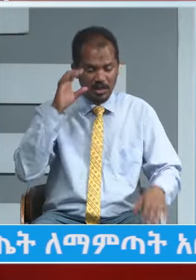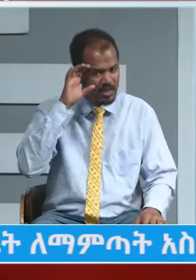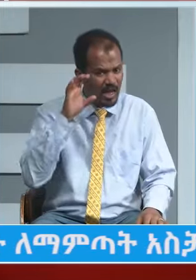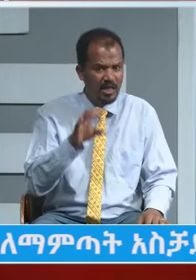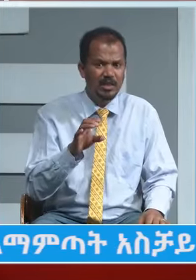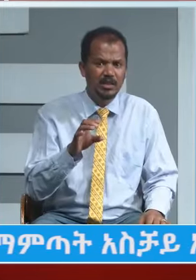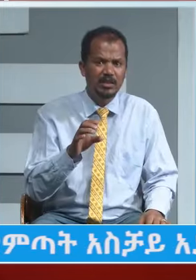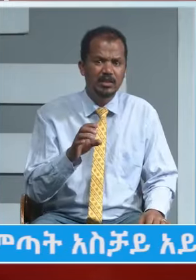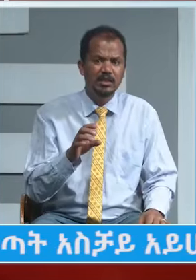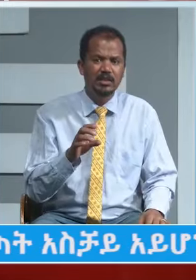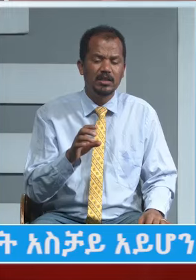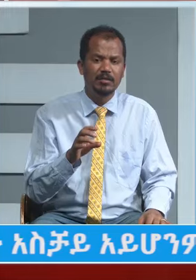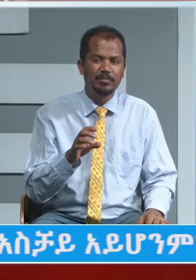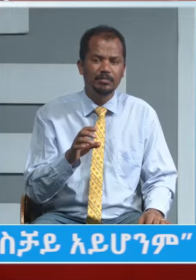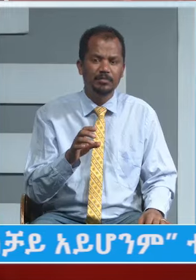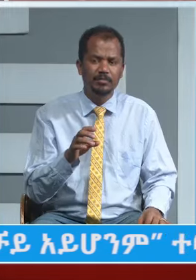የግድ